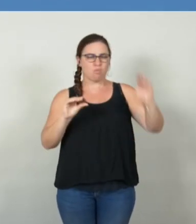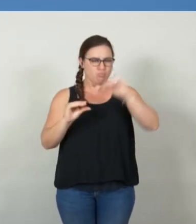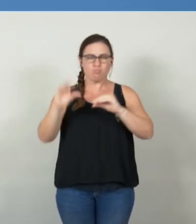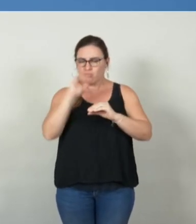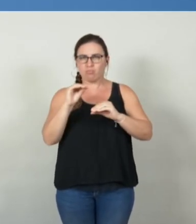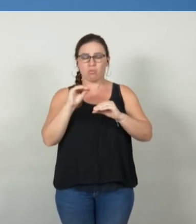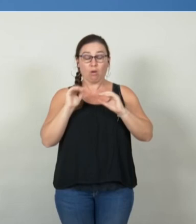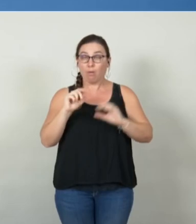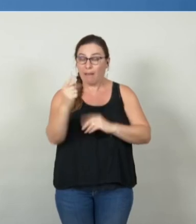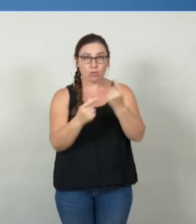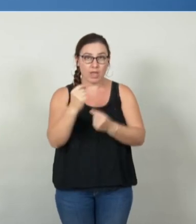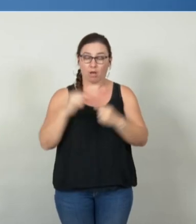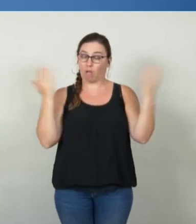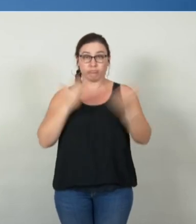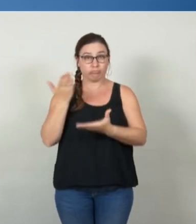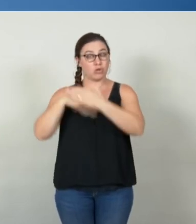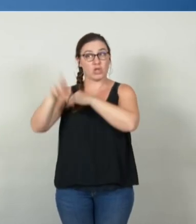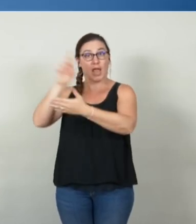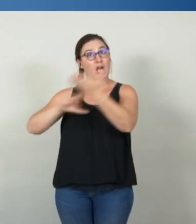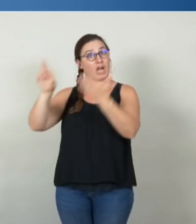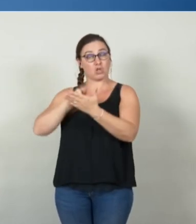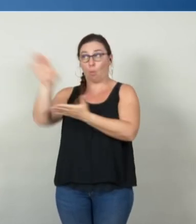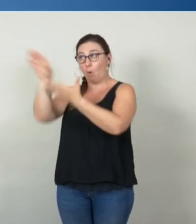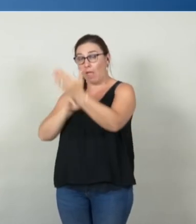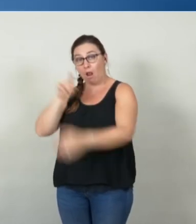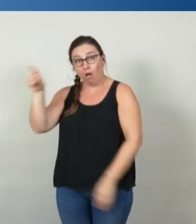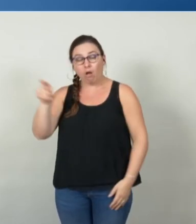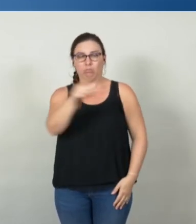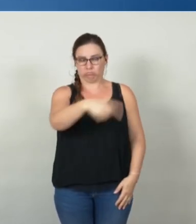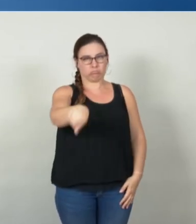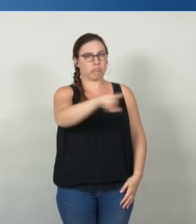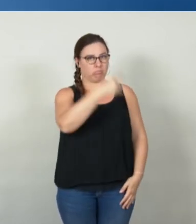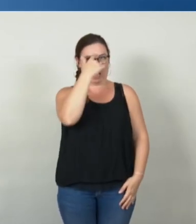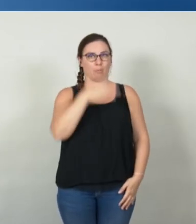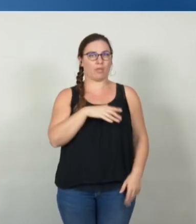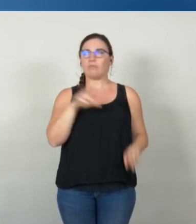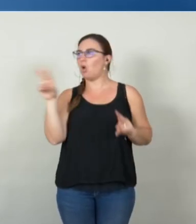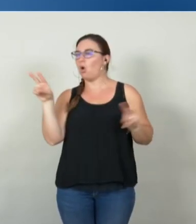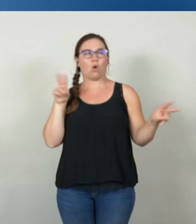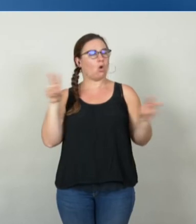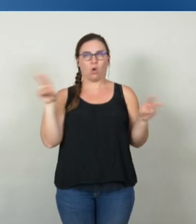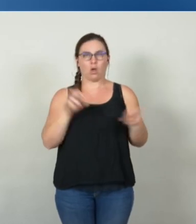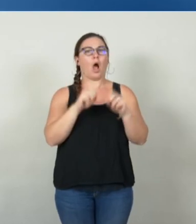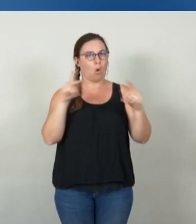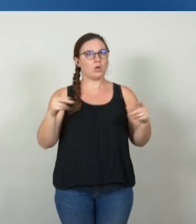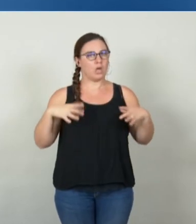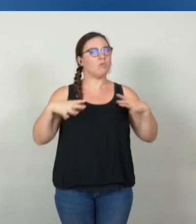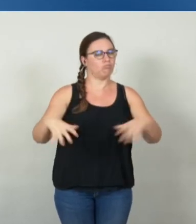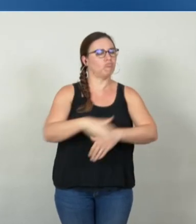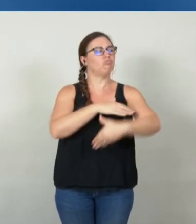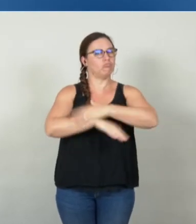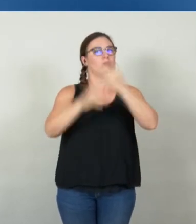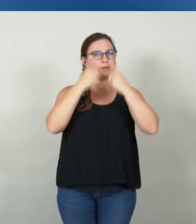en cours etc comme c'est fait en ce moment à la région je pense que les habitants auront vite fait de définir en matière de